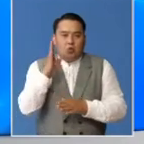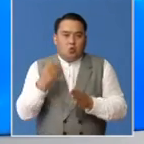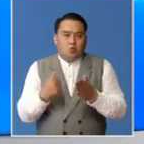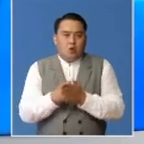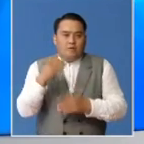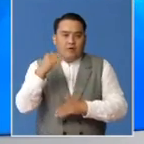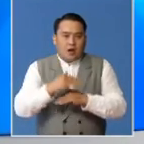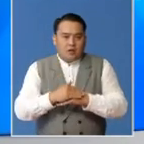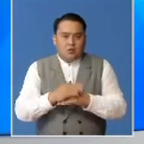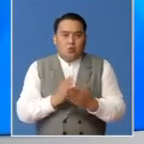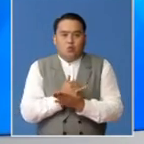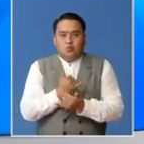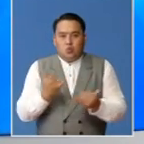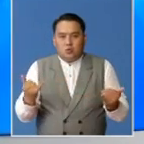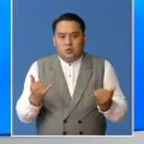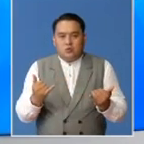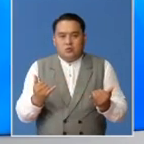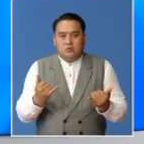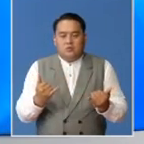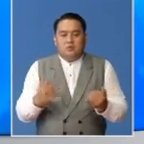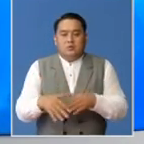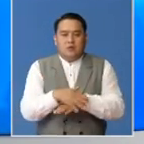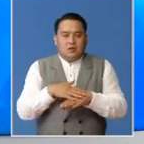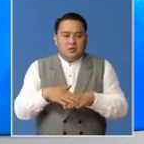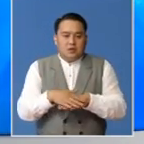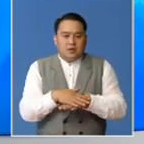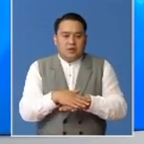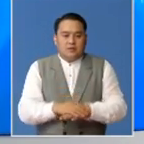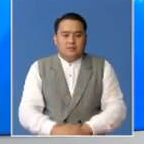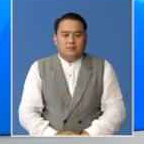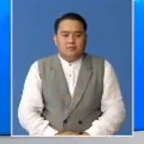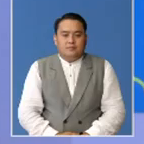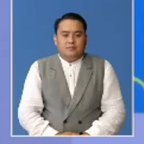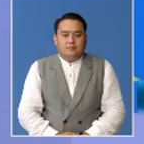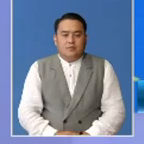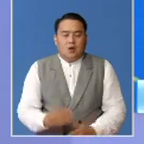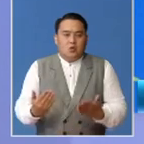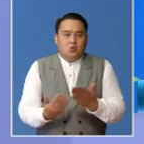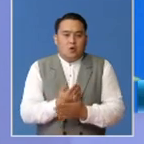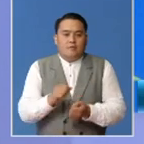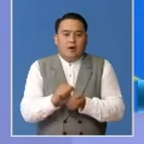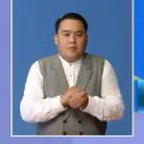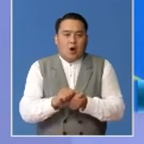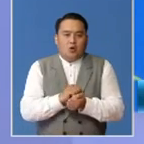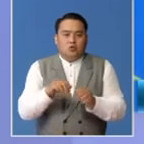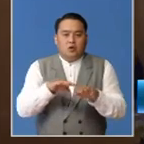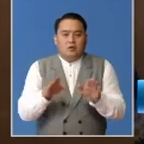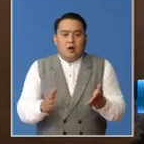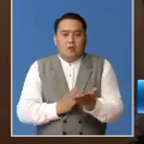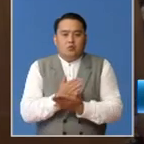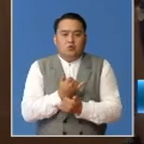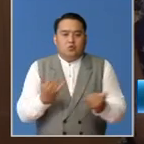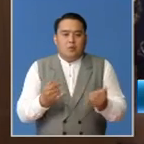5 вечера, оказывая услуги уязвимым слоям населения. Новая прачечная рассчитана для